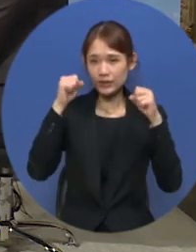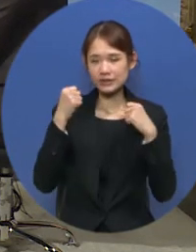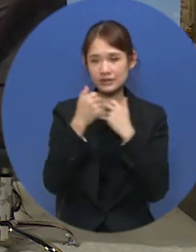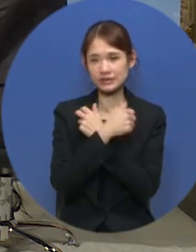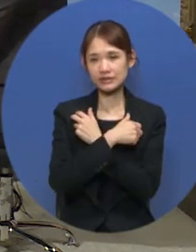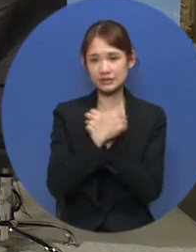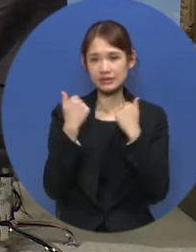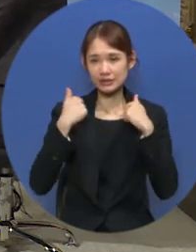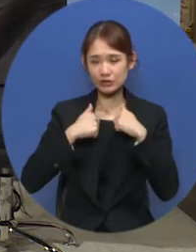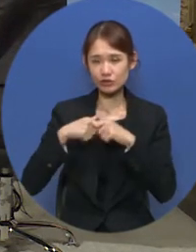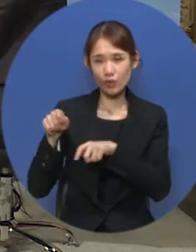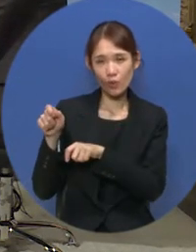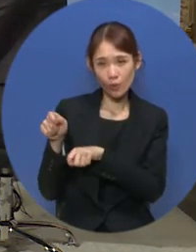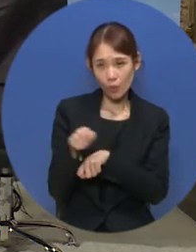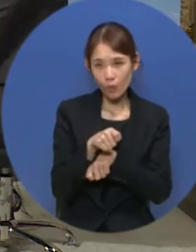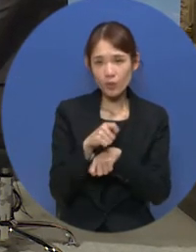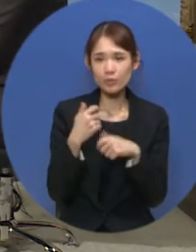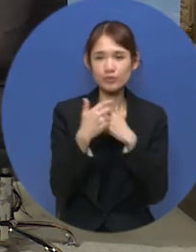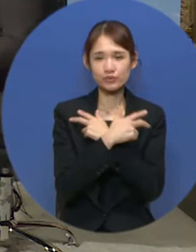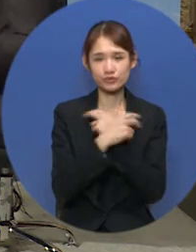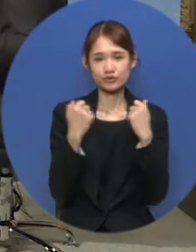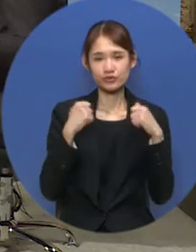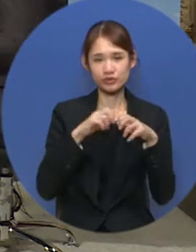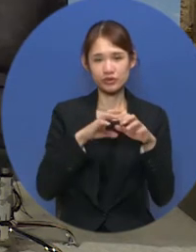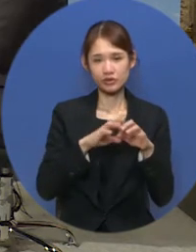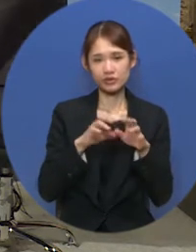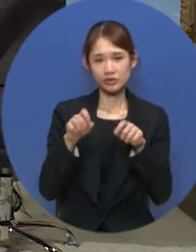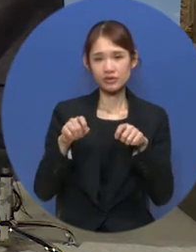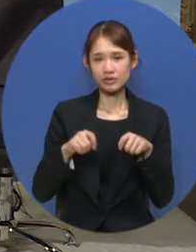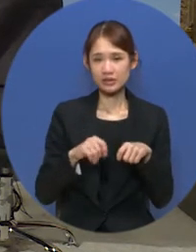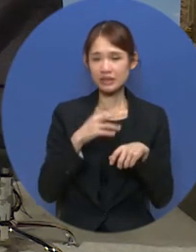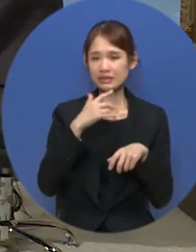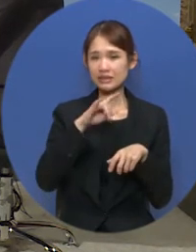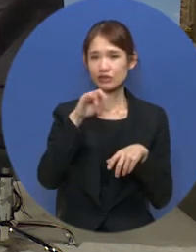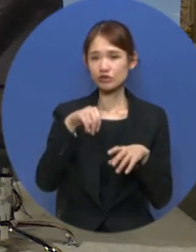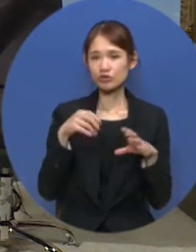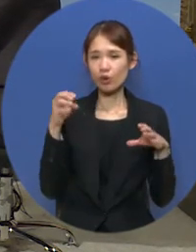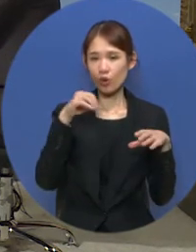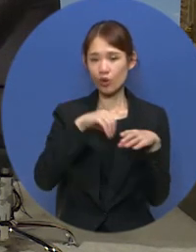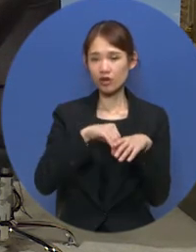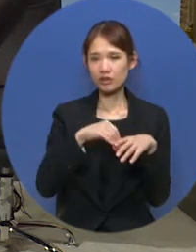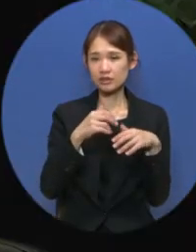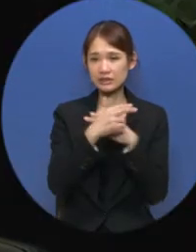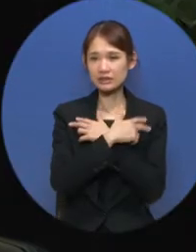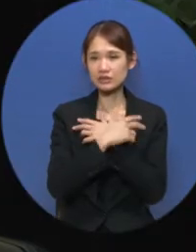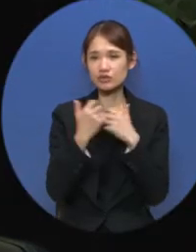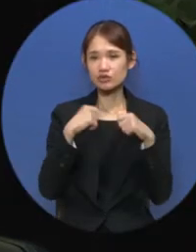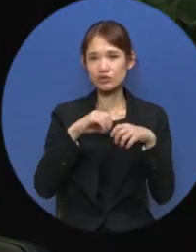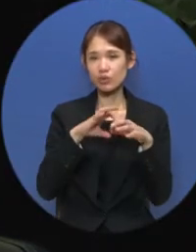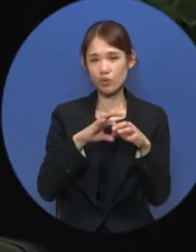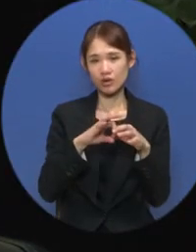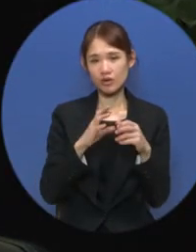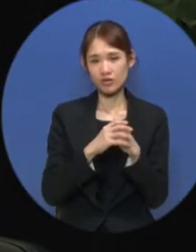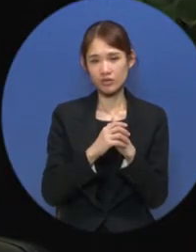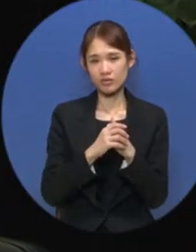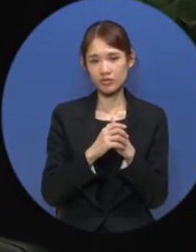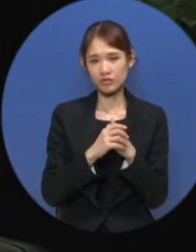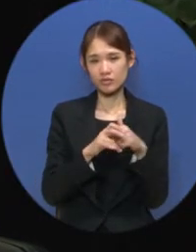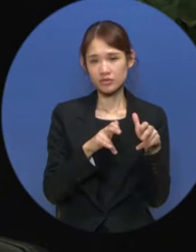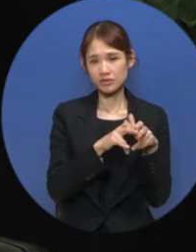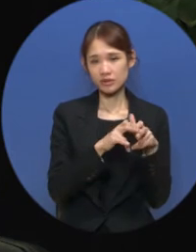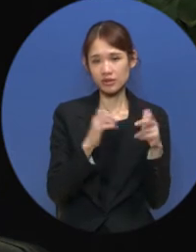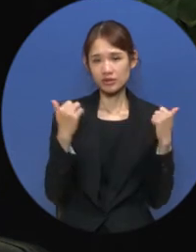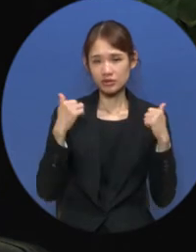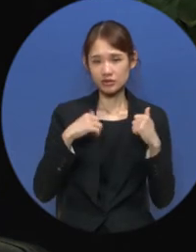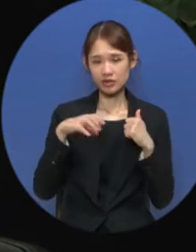이제 골프 의류에서 아, 네. 그 많이 적용하는 이제 특수 봉제가 들어간 그런 의류인데 사실 이제 그런 부분들을 저희가